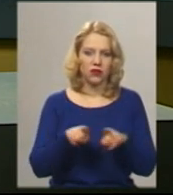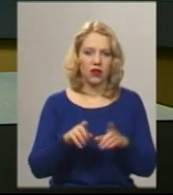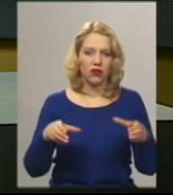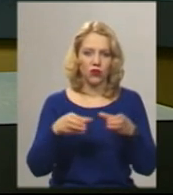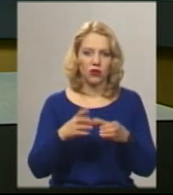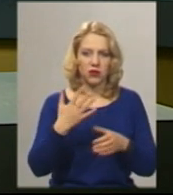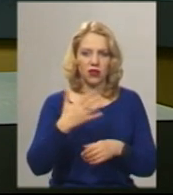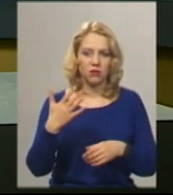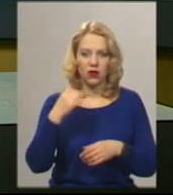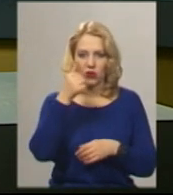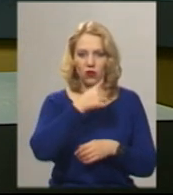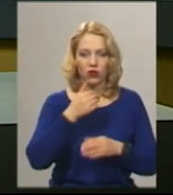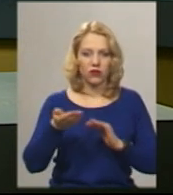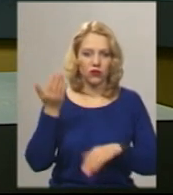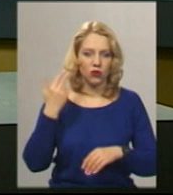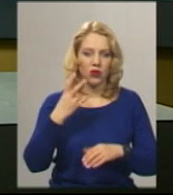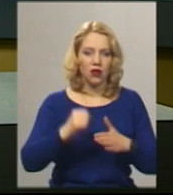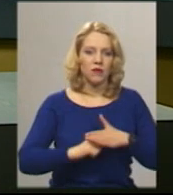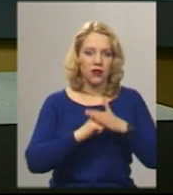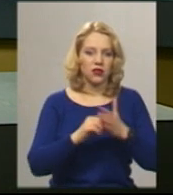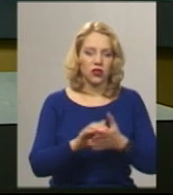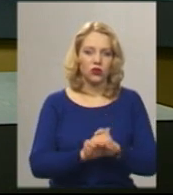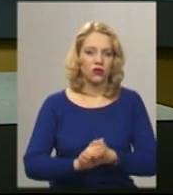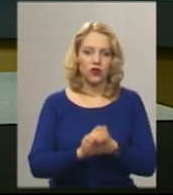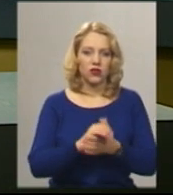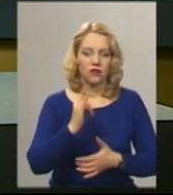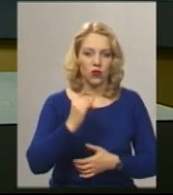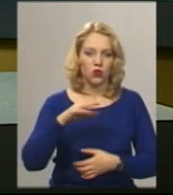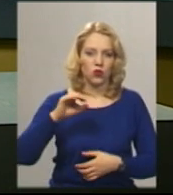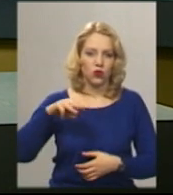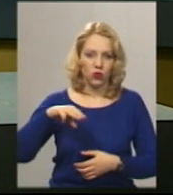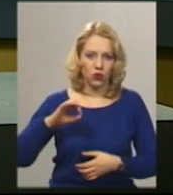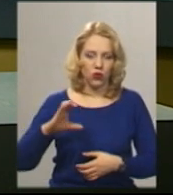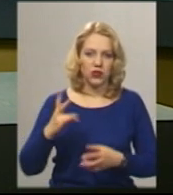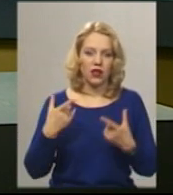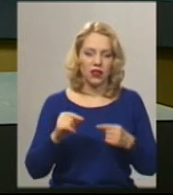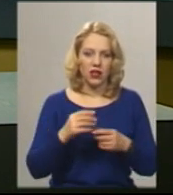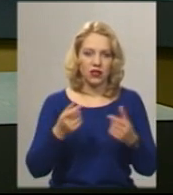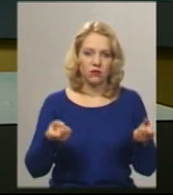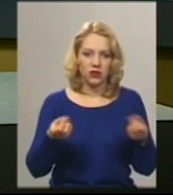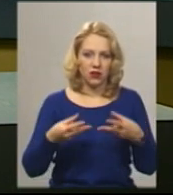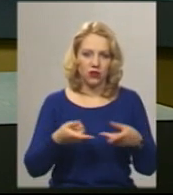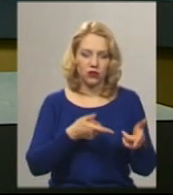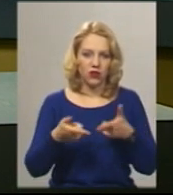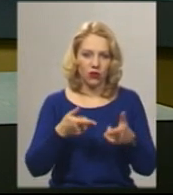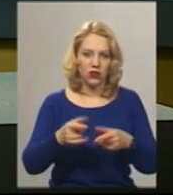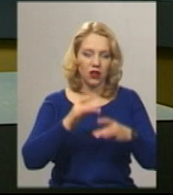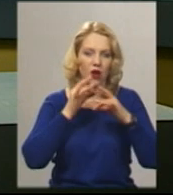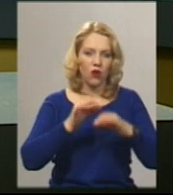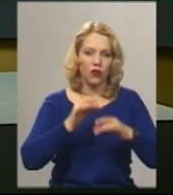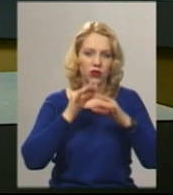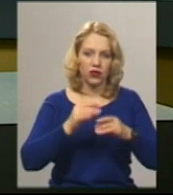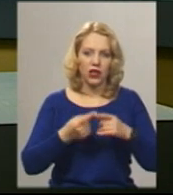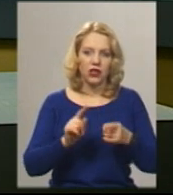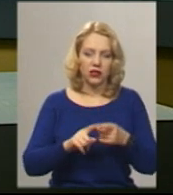базі підприємства Українського товариства сліпих, де виготовили всі сопілки для 20 музикантів оркестру. Половина інструментів